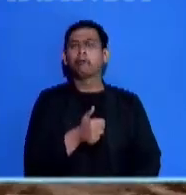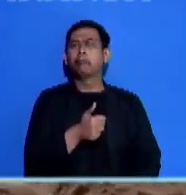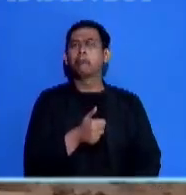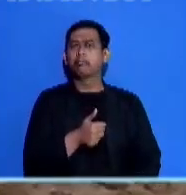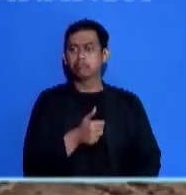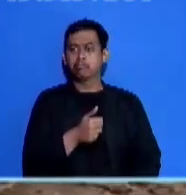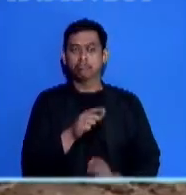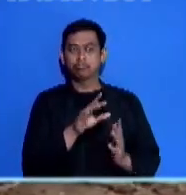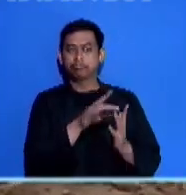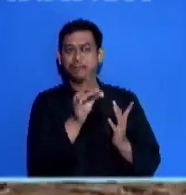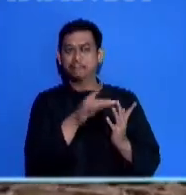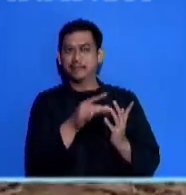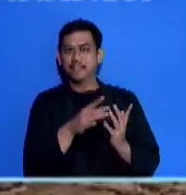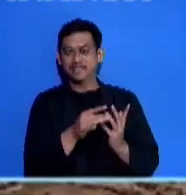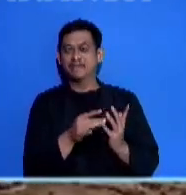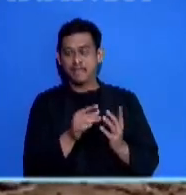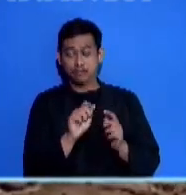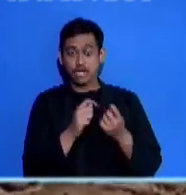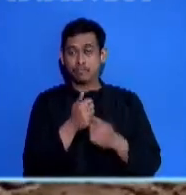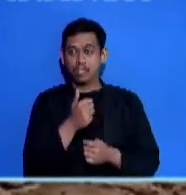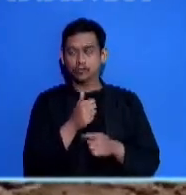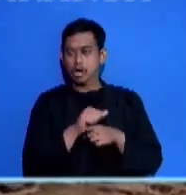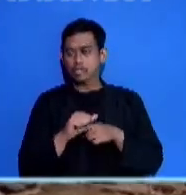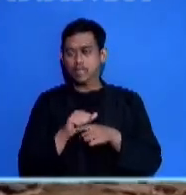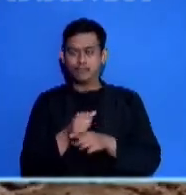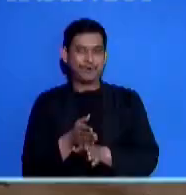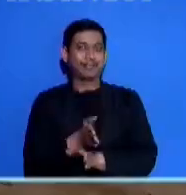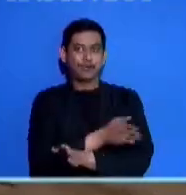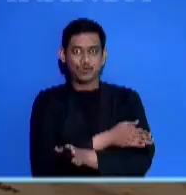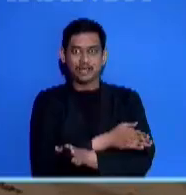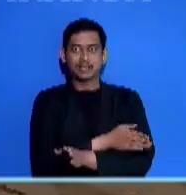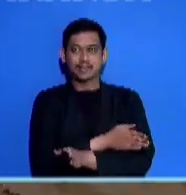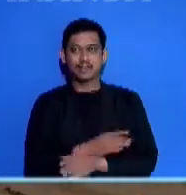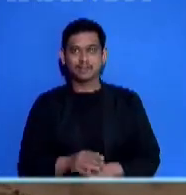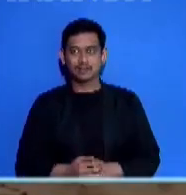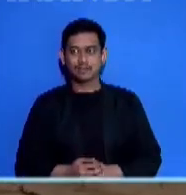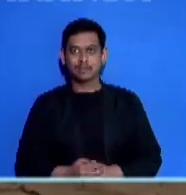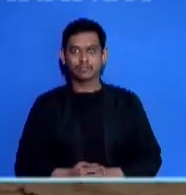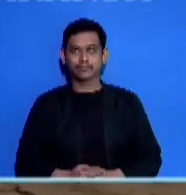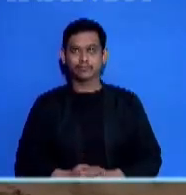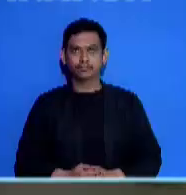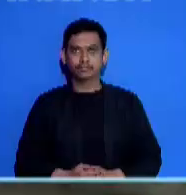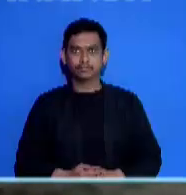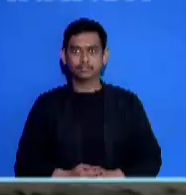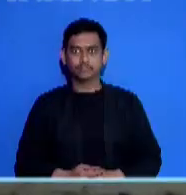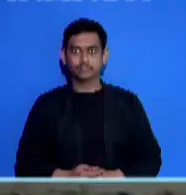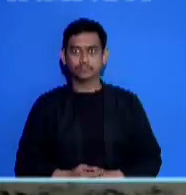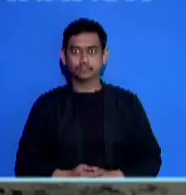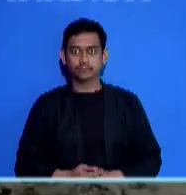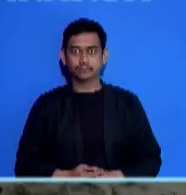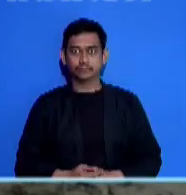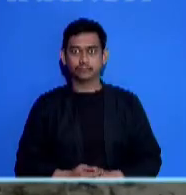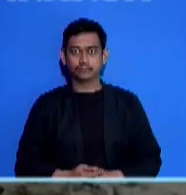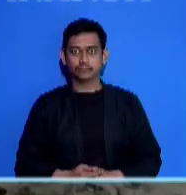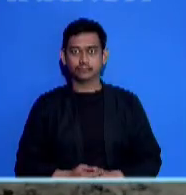seleksi dan mempersiapkan diri terlebih dahulu di mana semua perwakilan kabupaten kota memiliki kekuatan yang merata Karena